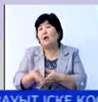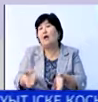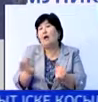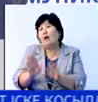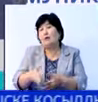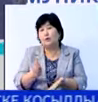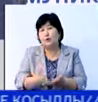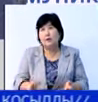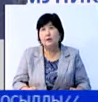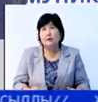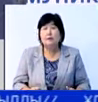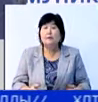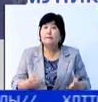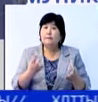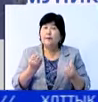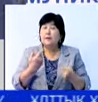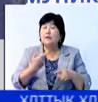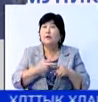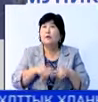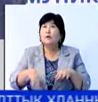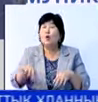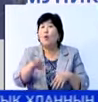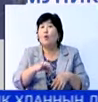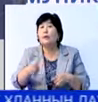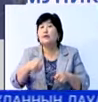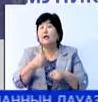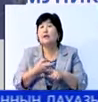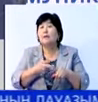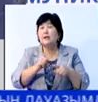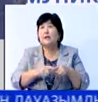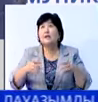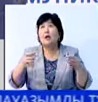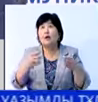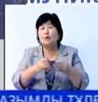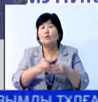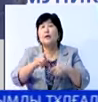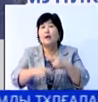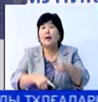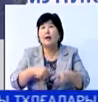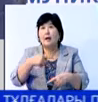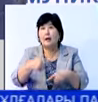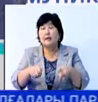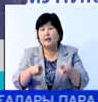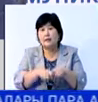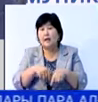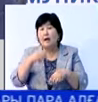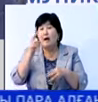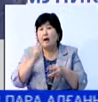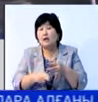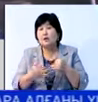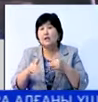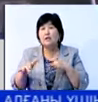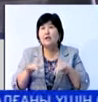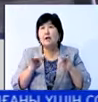шегеріліп отыр. Енді соған сәйкес облыс әкімінің тапсырмасымен арнайы топ барып, оны ары қарай толық келесі жылы аяқтау үшін қандай шаралар атқару